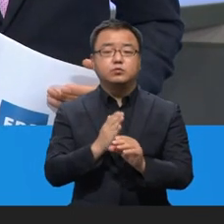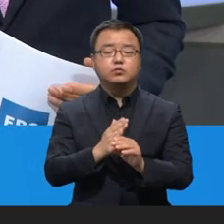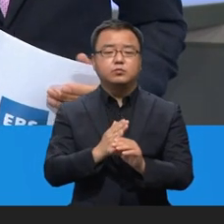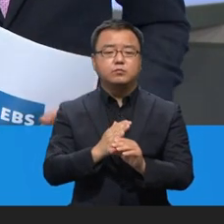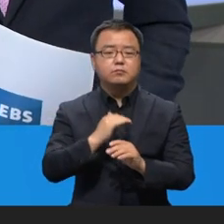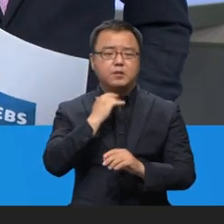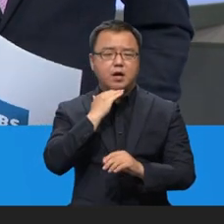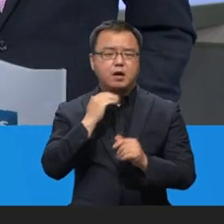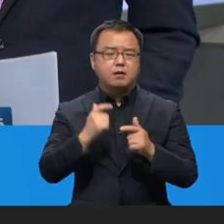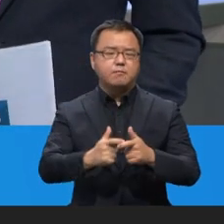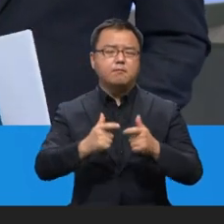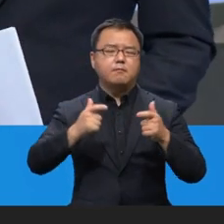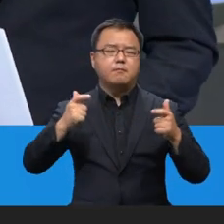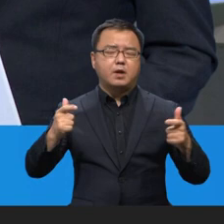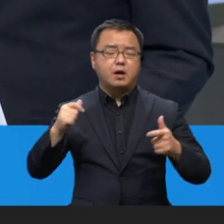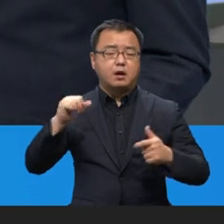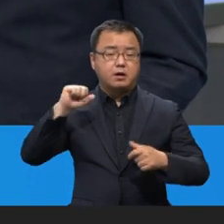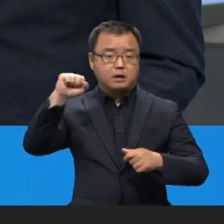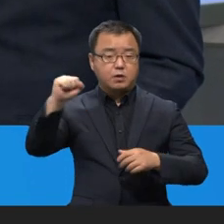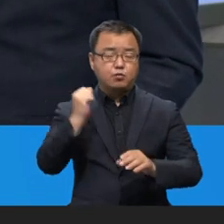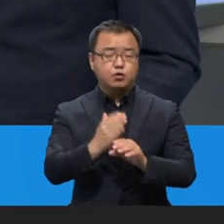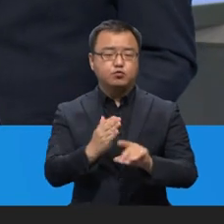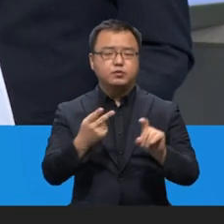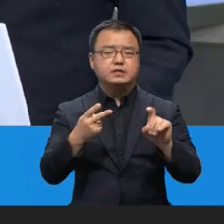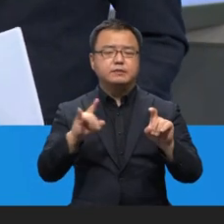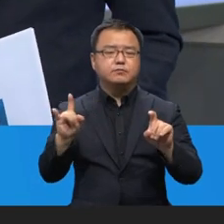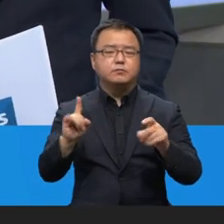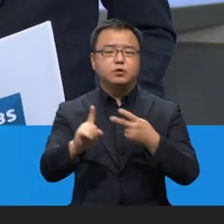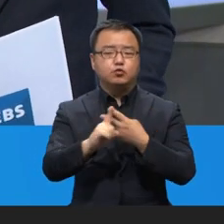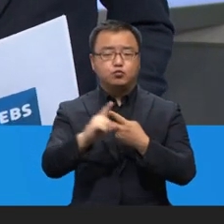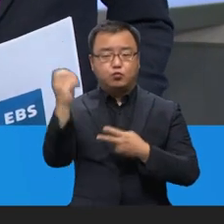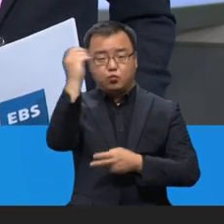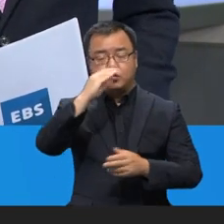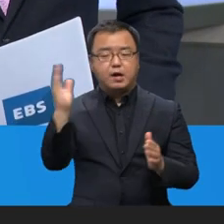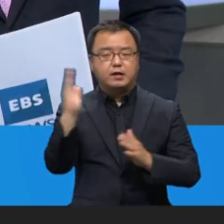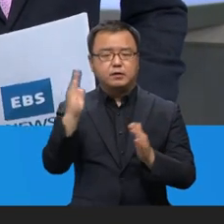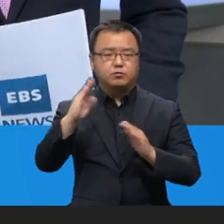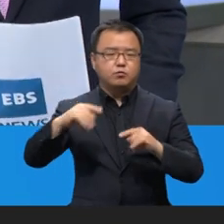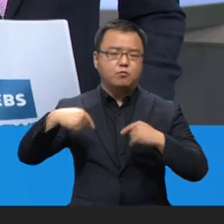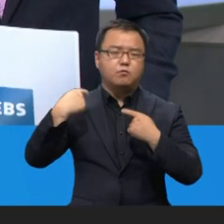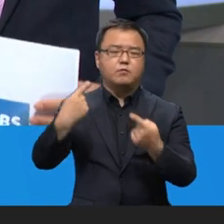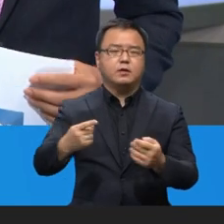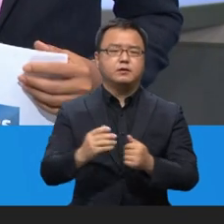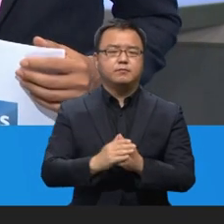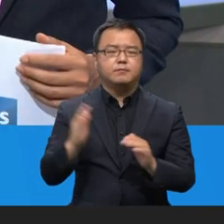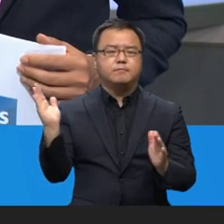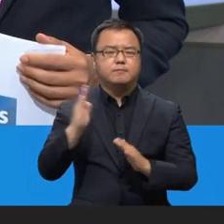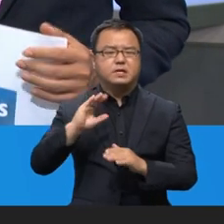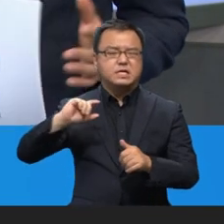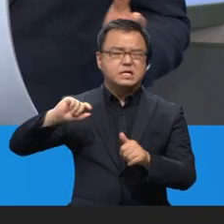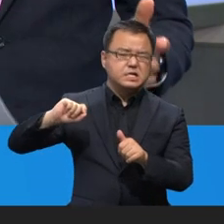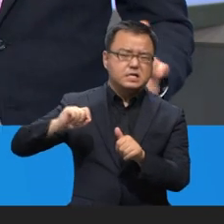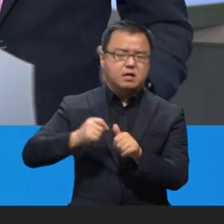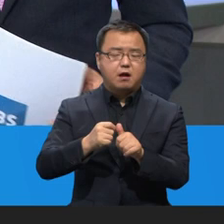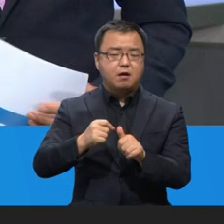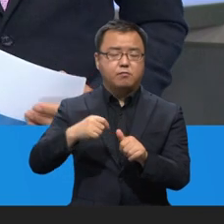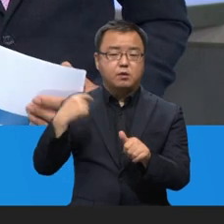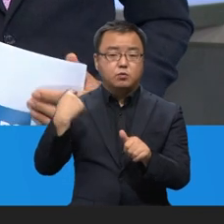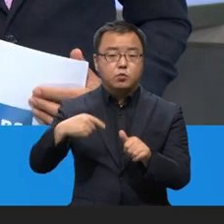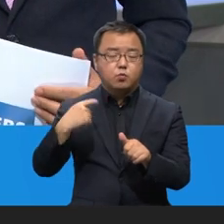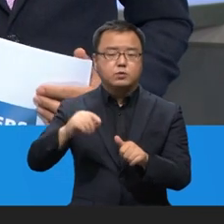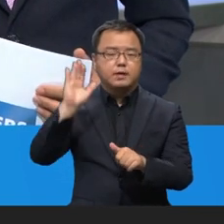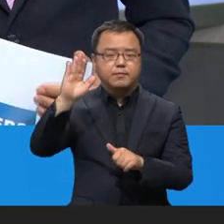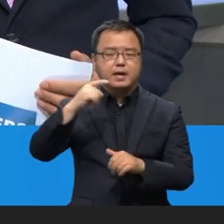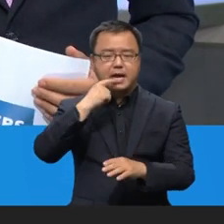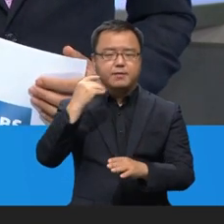대규모 시위에 10대 중고등 학생들도 이렇게 합류를 했는데요. 학생들은 강압적인 태국 교육의 민주화를